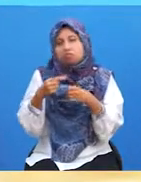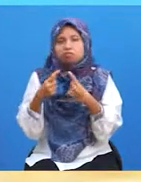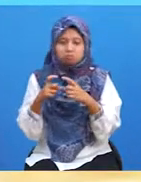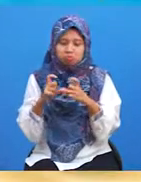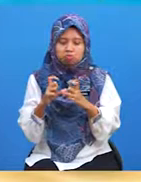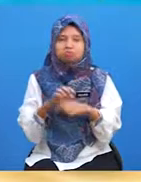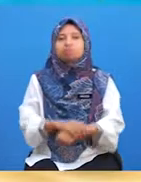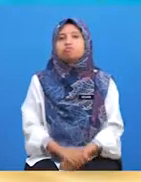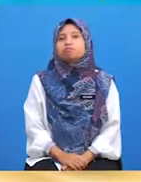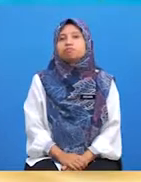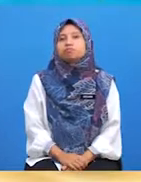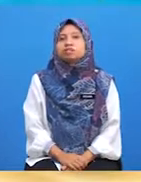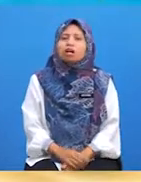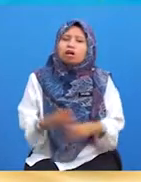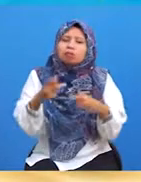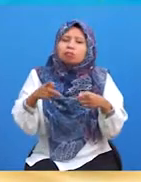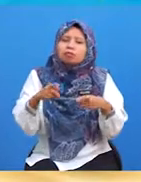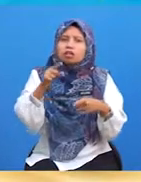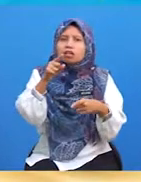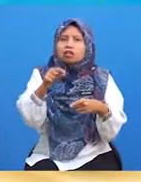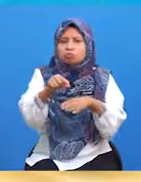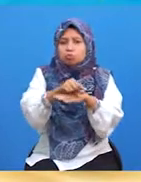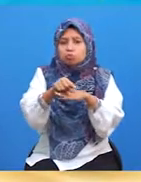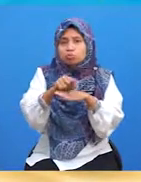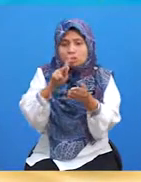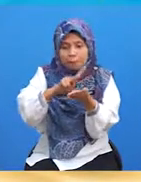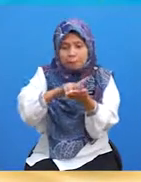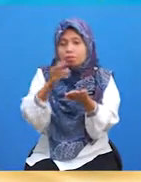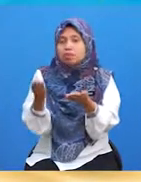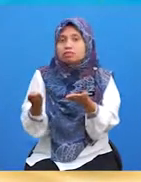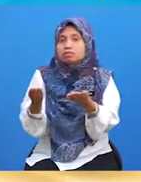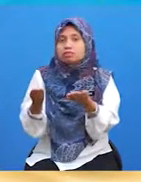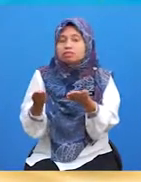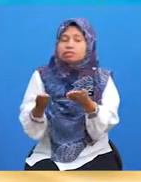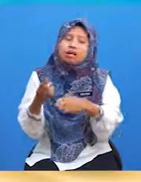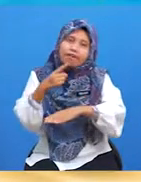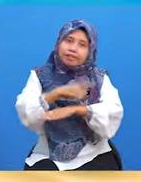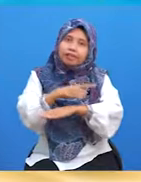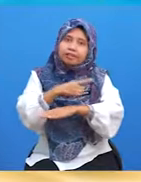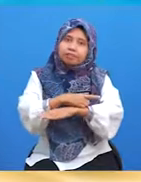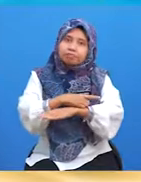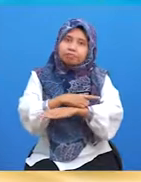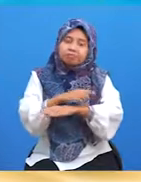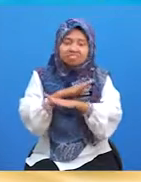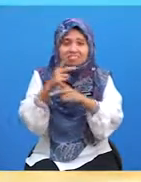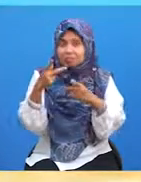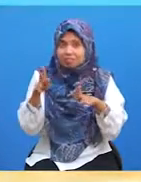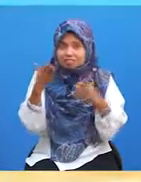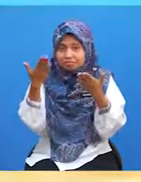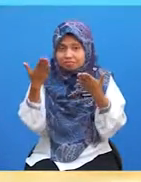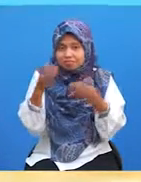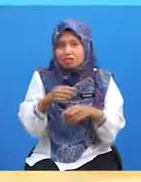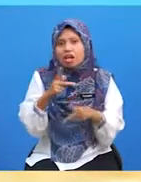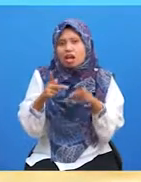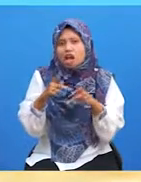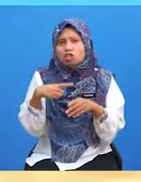lain. Pernahkah kamu menggunakan peribahasa dalam perbualan seharian? Tidak pernah?